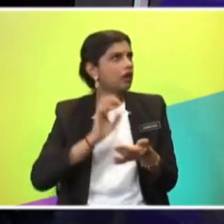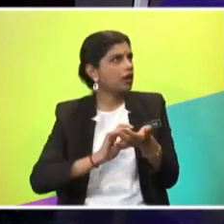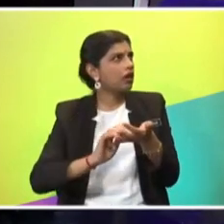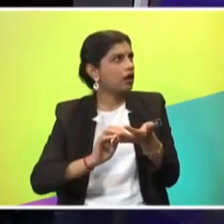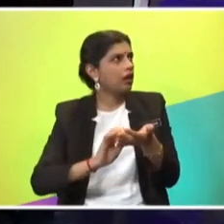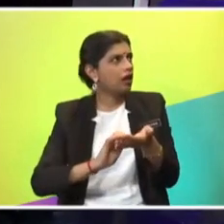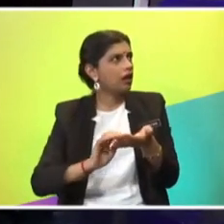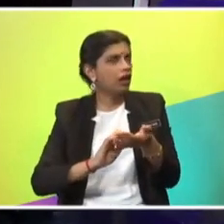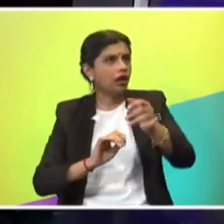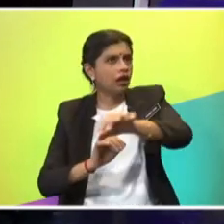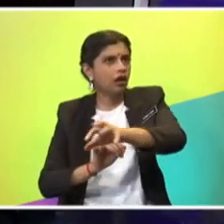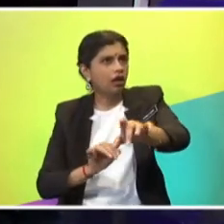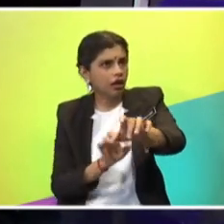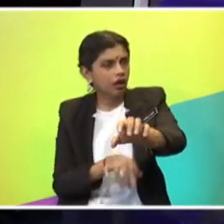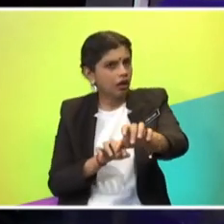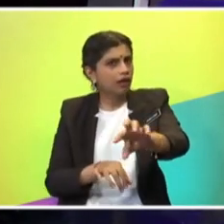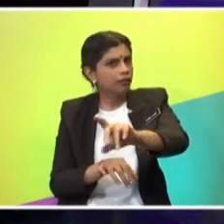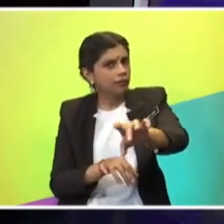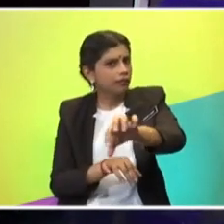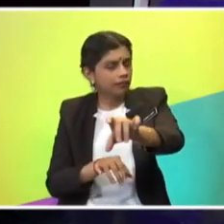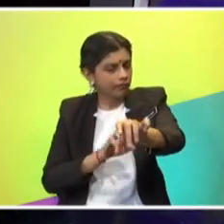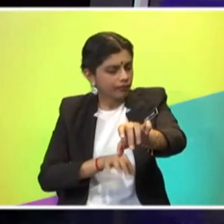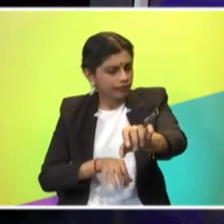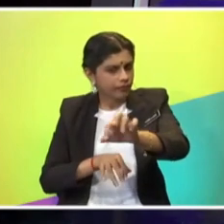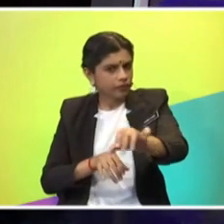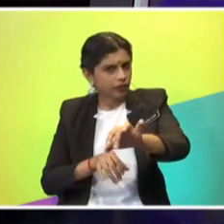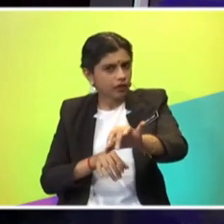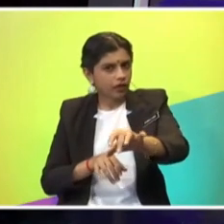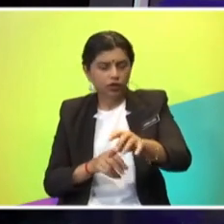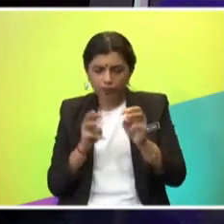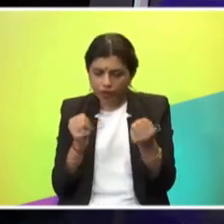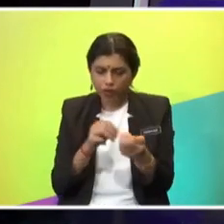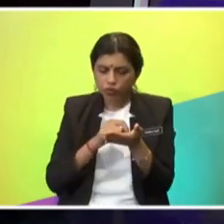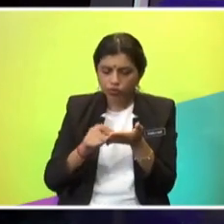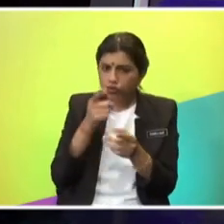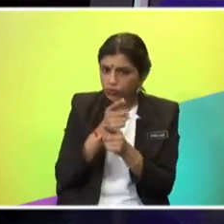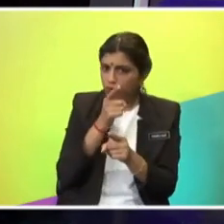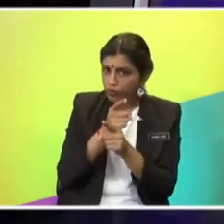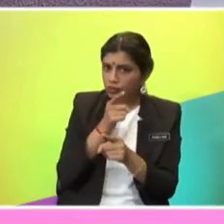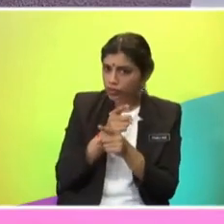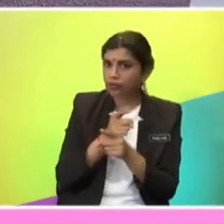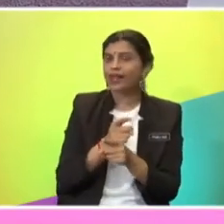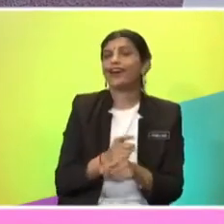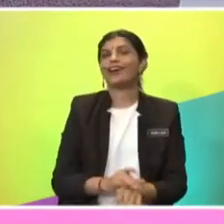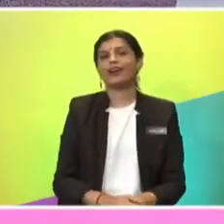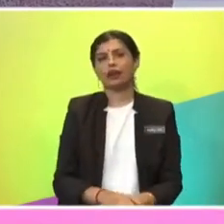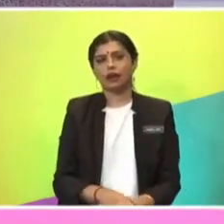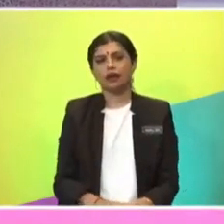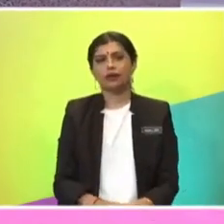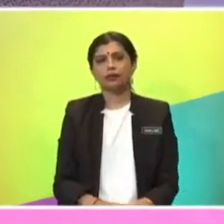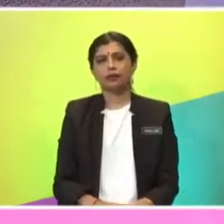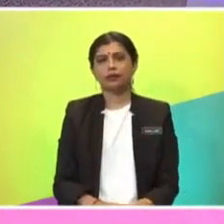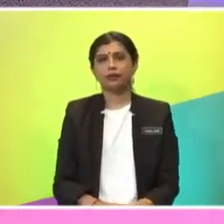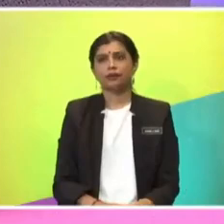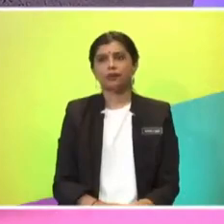merasai biji-biji ataupun kita kata ketulah-ketulah kecil itu untuk menentukan apakah nombornya. Okay. Baik, bolehkah cikgu kalau kita nak minta Louis